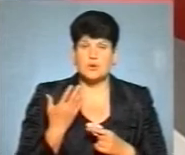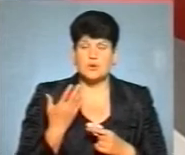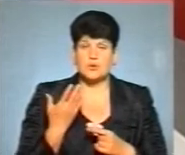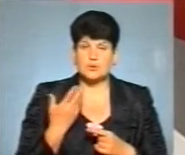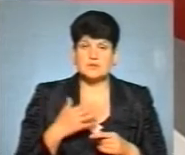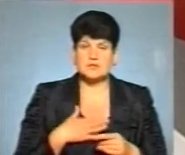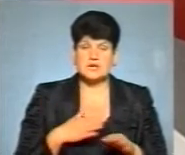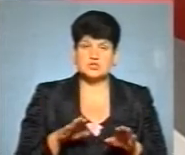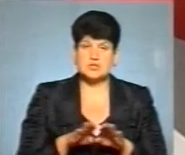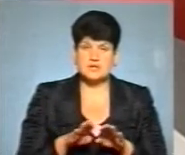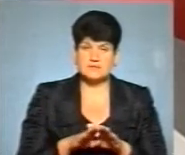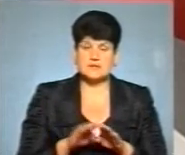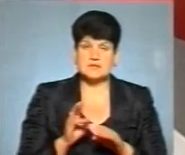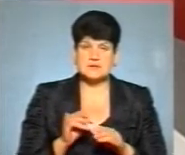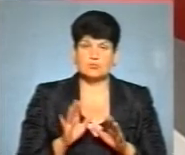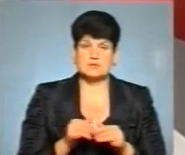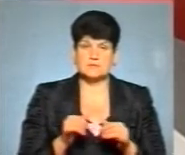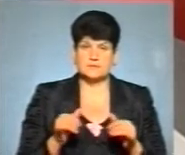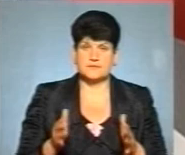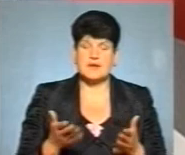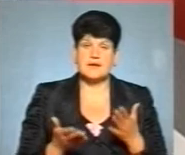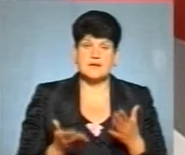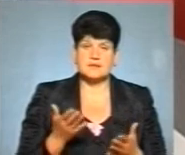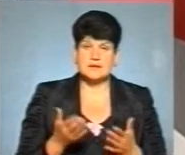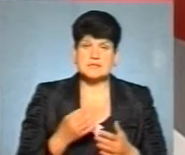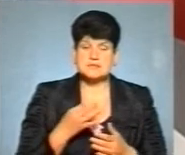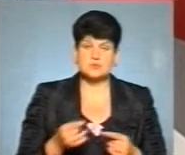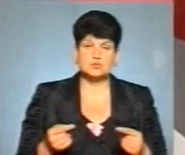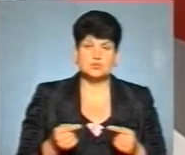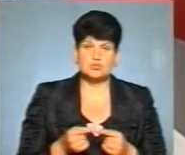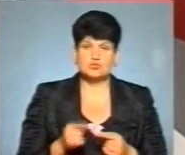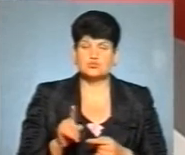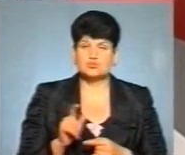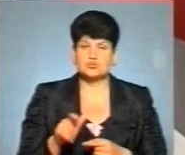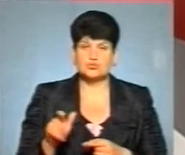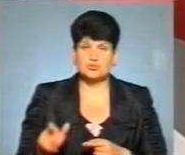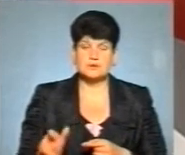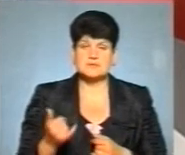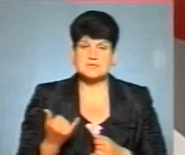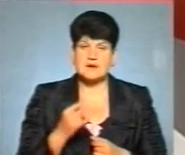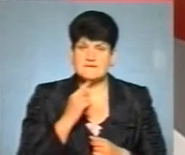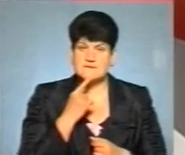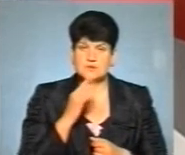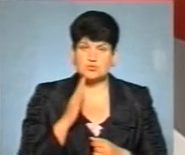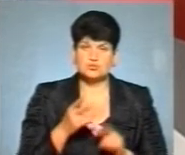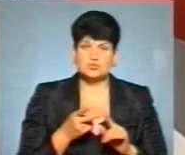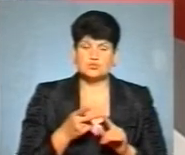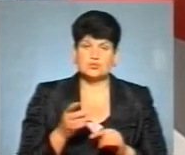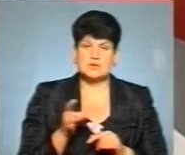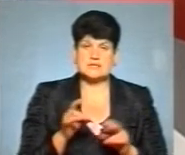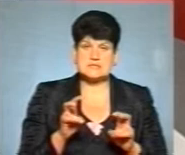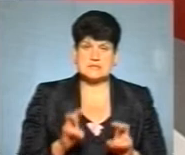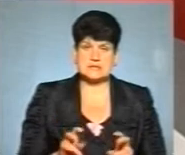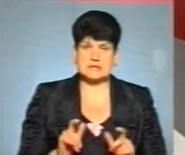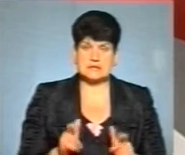рівень інцидентності в області буде зростати. Але я скажу точно, що людям зараз важко буде другий раз сидіти в карантині.